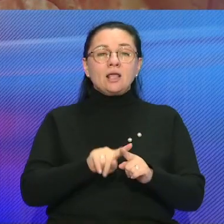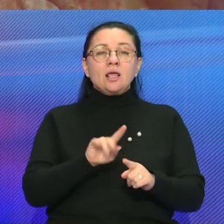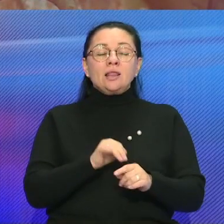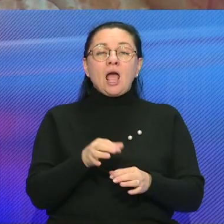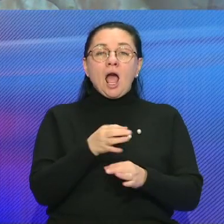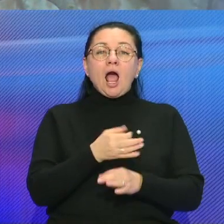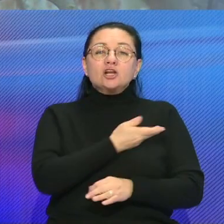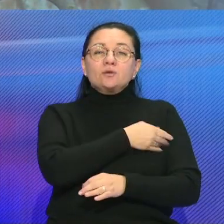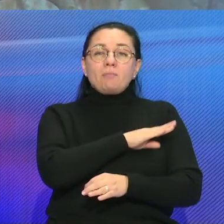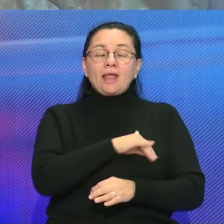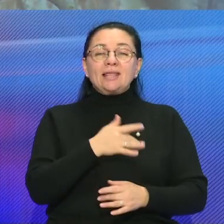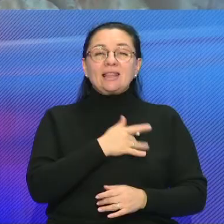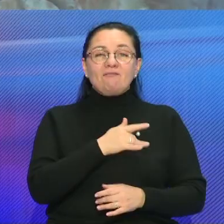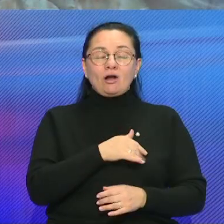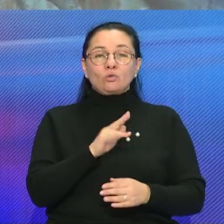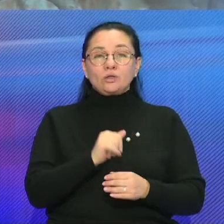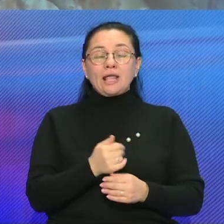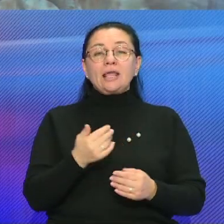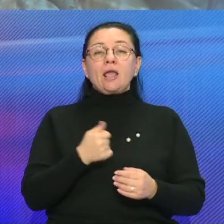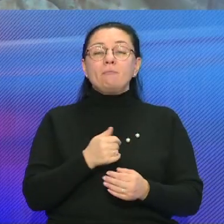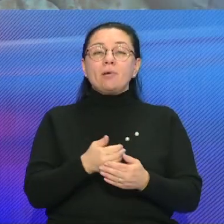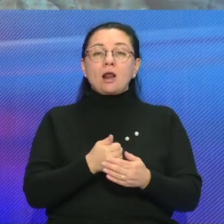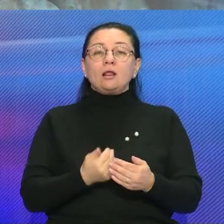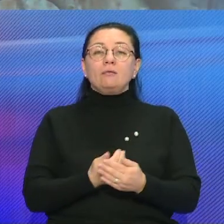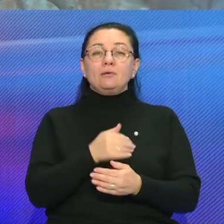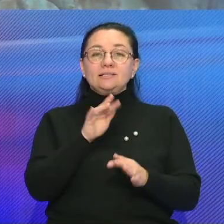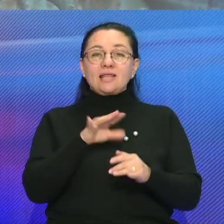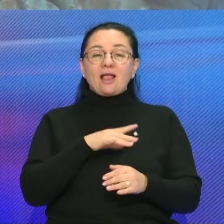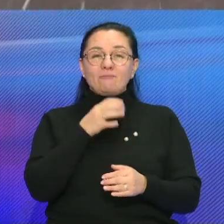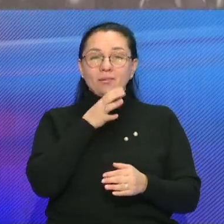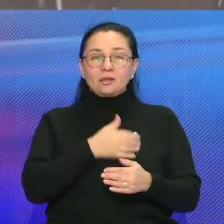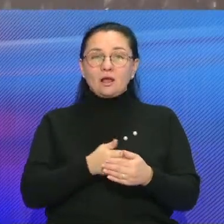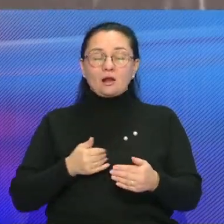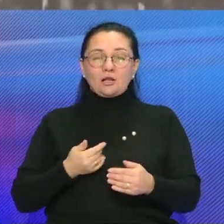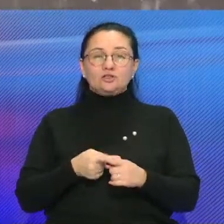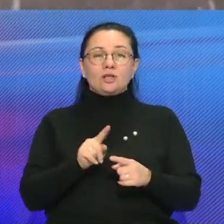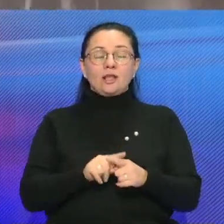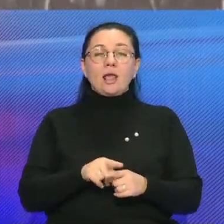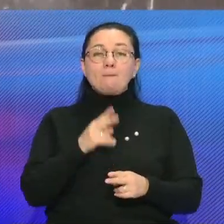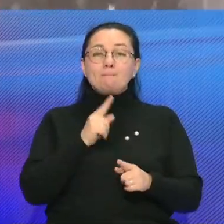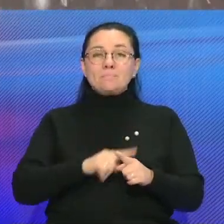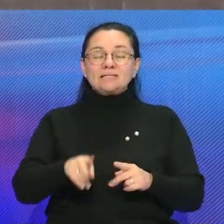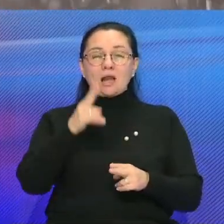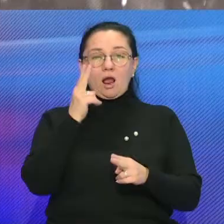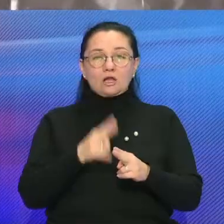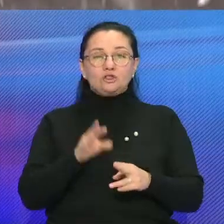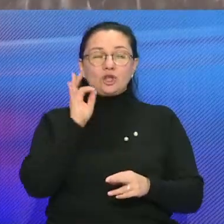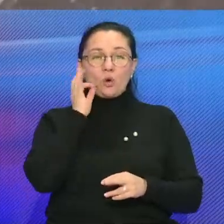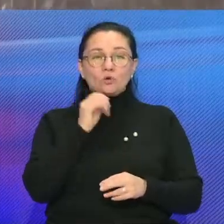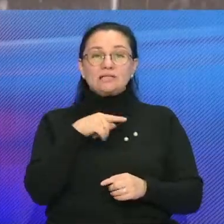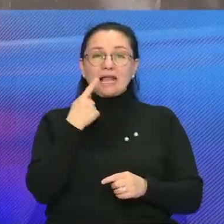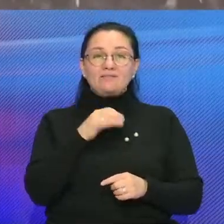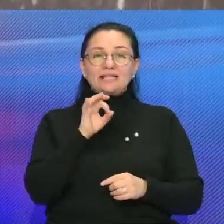Шмяна и Новогрудка, он попередил про надыход зимы еще ранее. Проходка заканчения в осени свеча сие температуры.